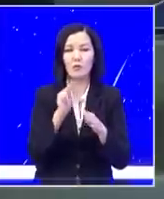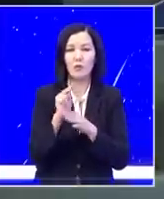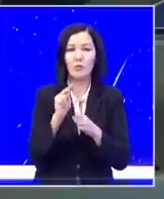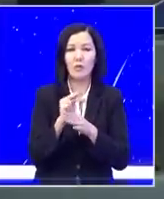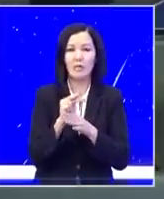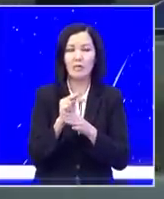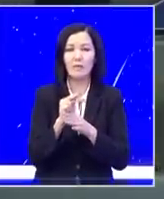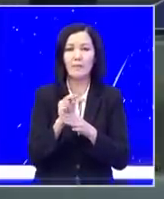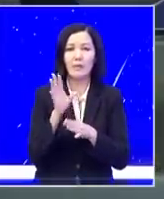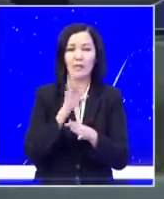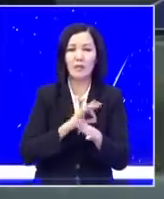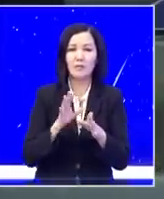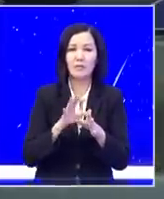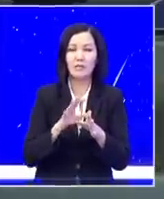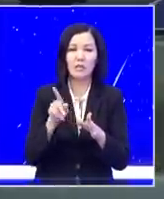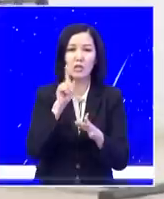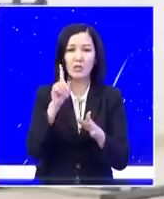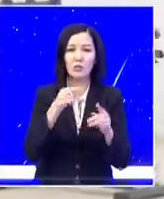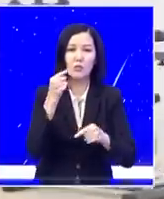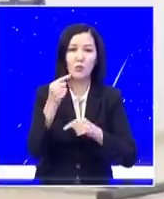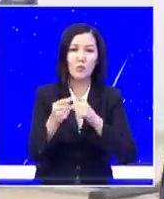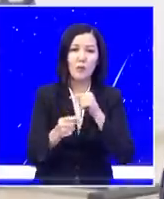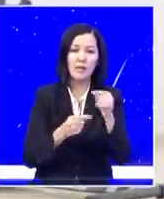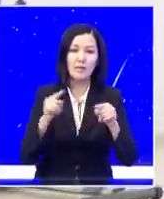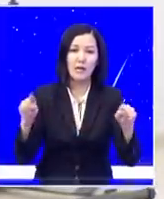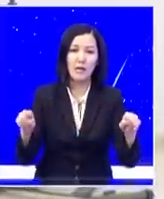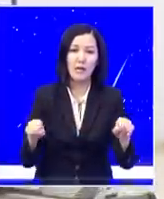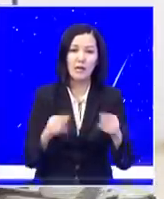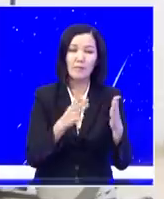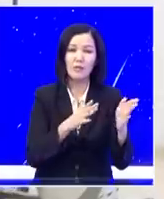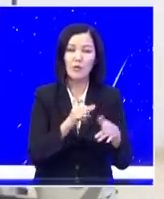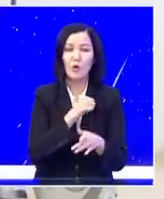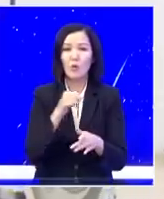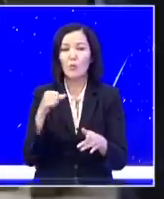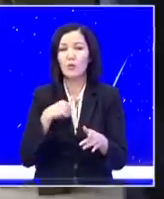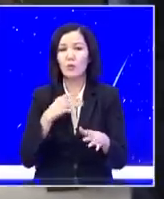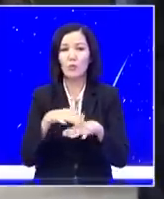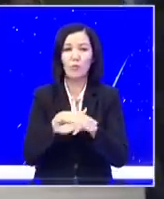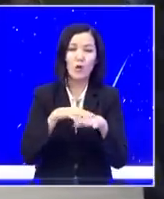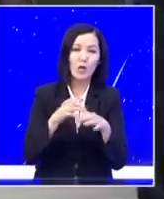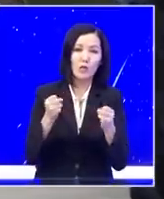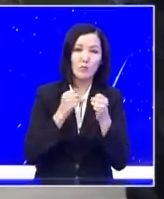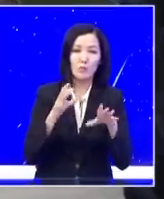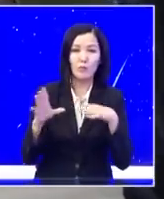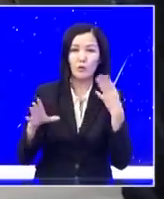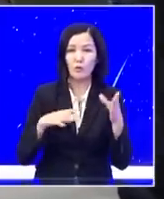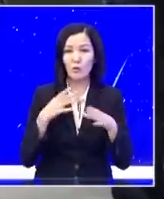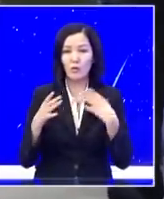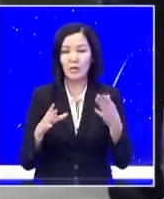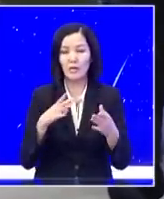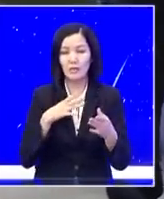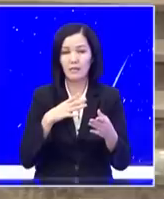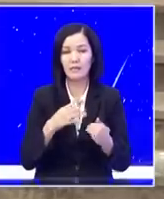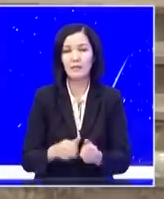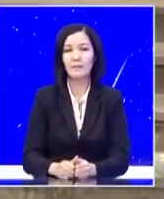табысты ұрпақтың қалыптасуына ұйтқы бола білді. Тіпті өзі де айкидо және бұқаралық спорт түрлерімен шұғылданып, жастарға үлгі өнеге